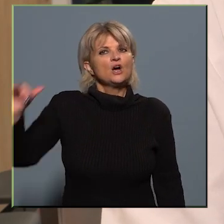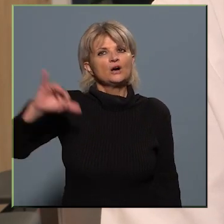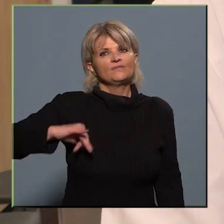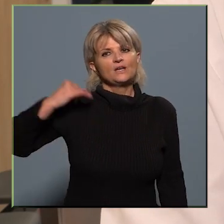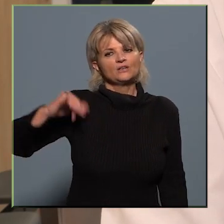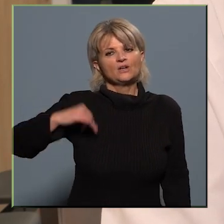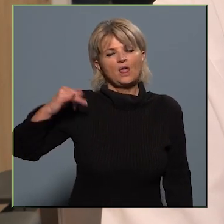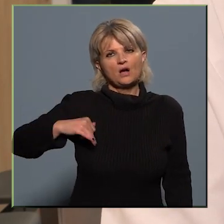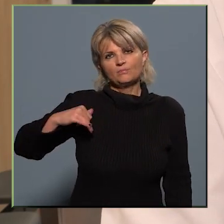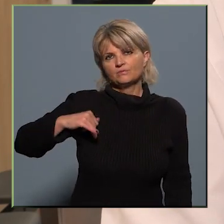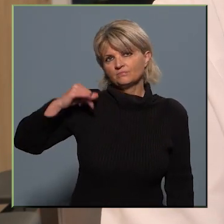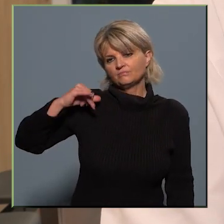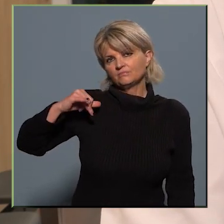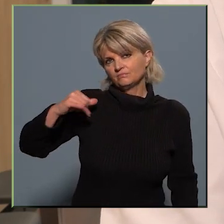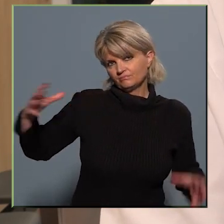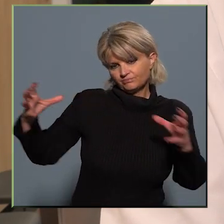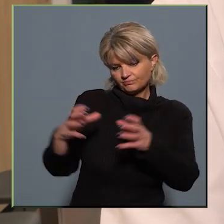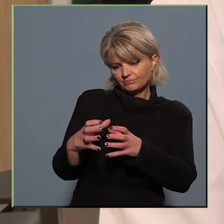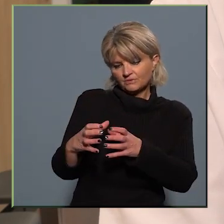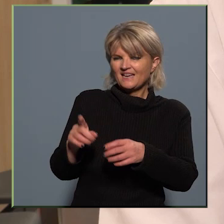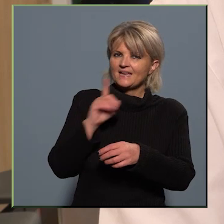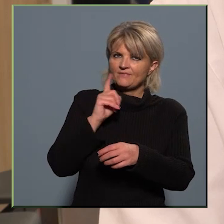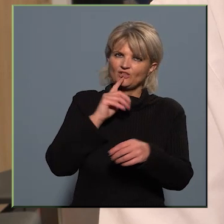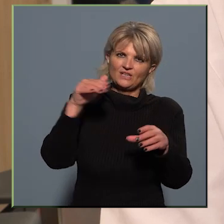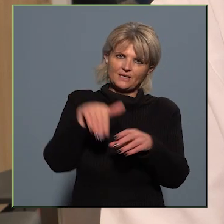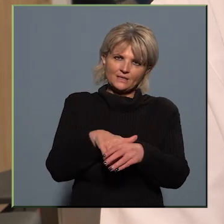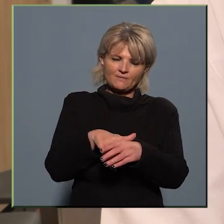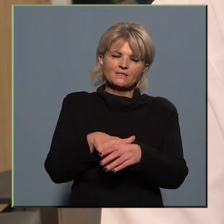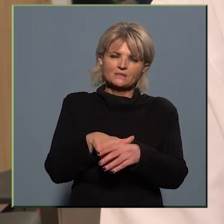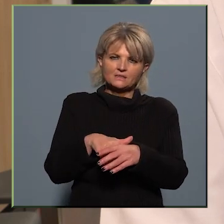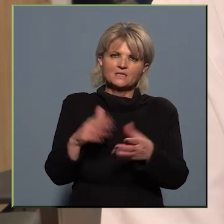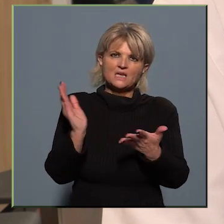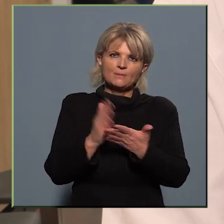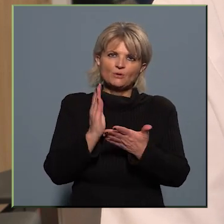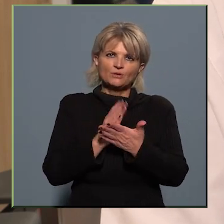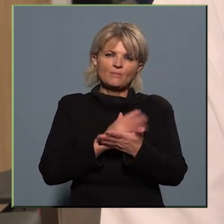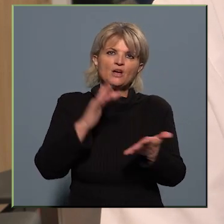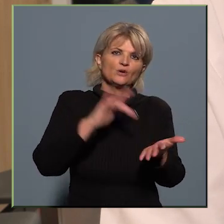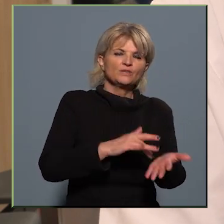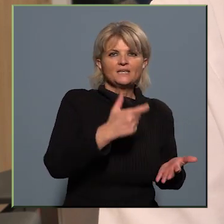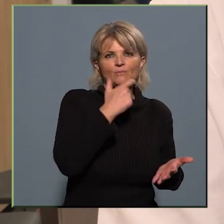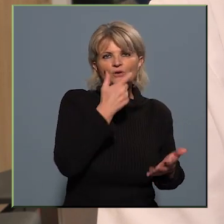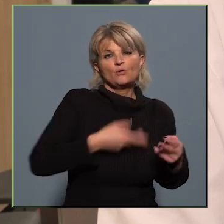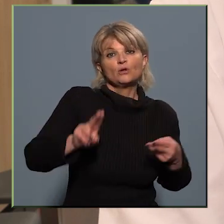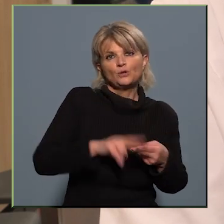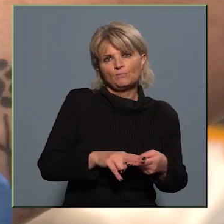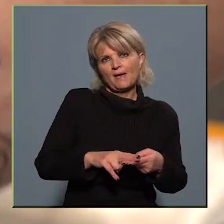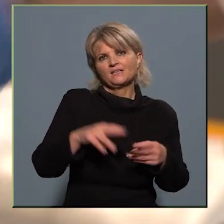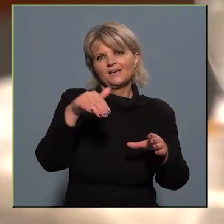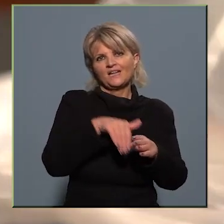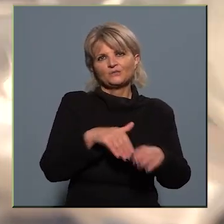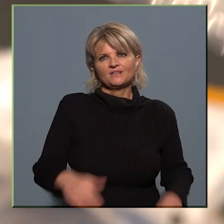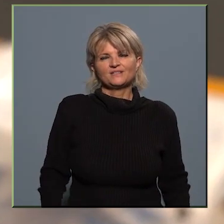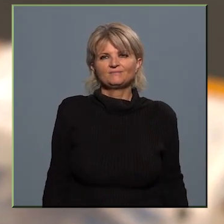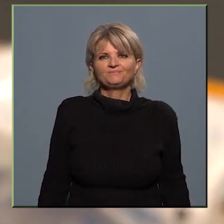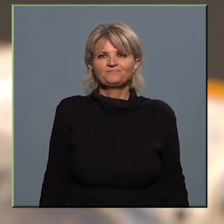fiatalabb populáció talán kevéssé vesz részt jelenleg a véradási programban, a középkorúak szoktak főleg vért adni